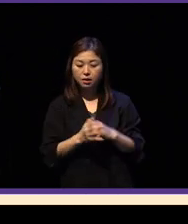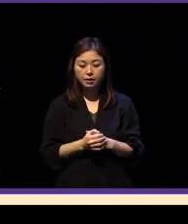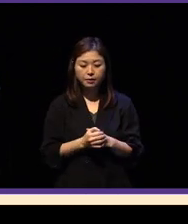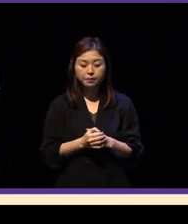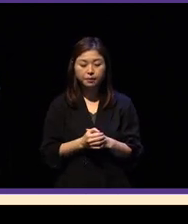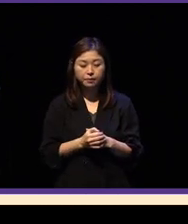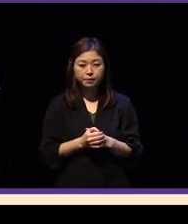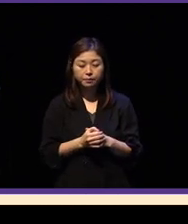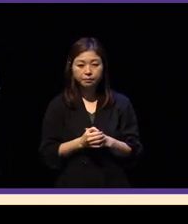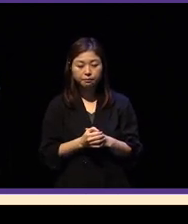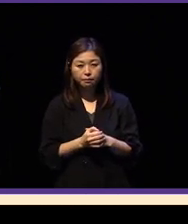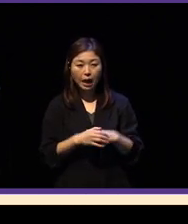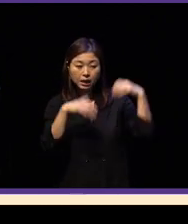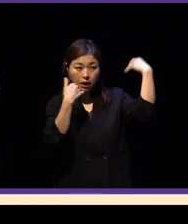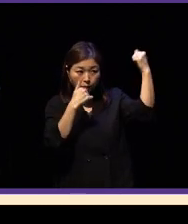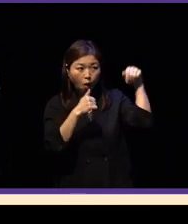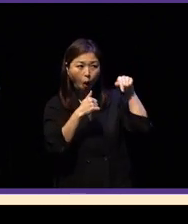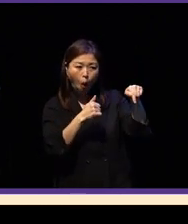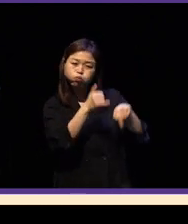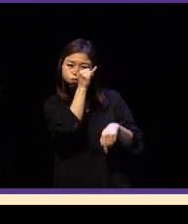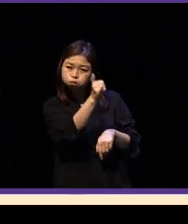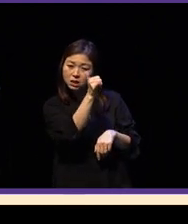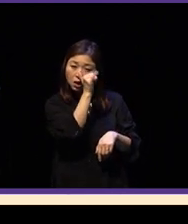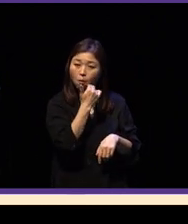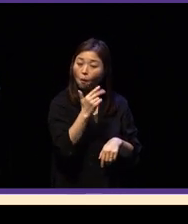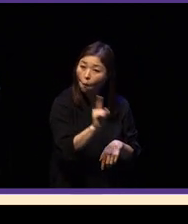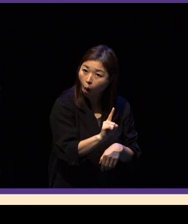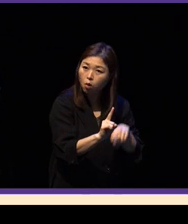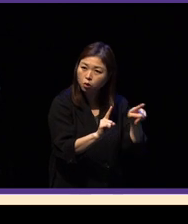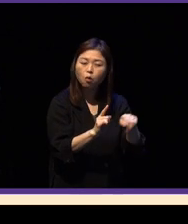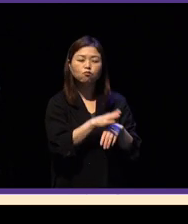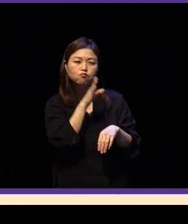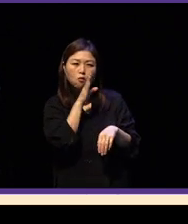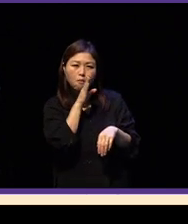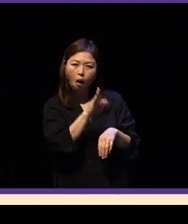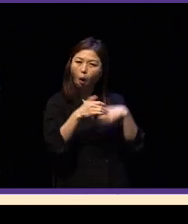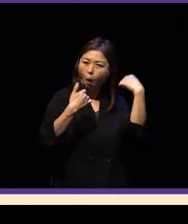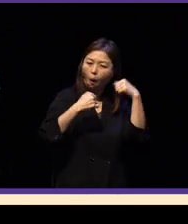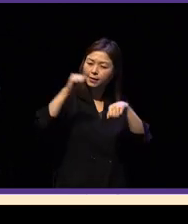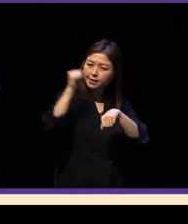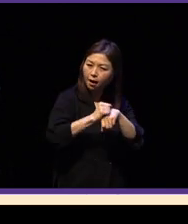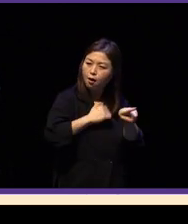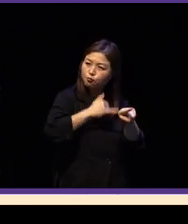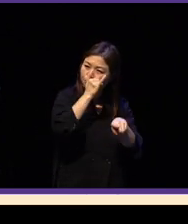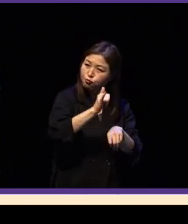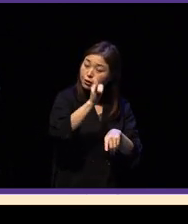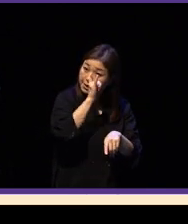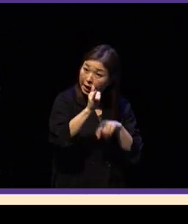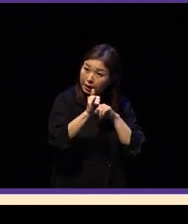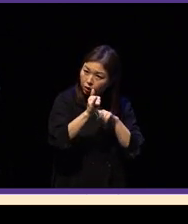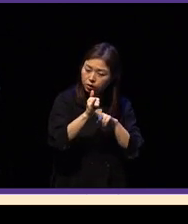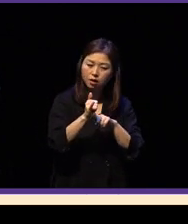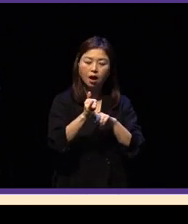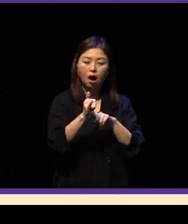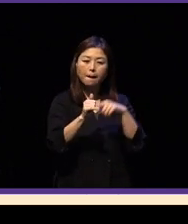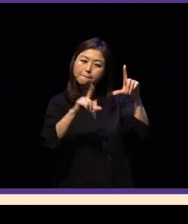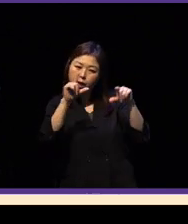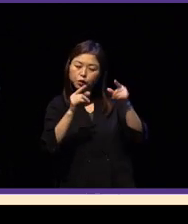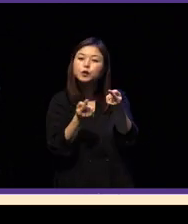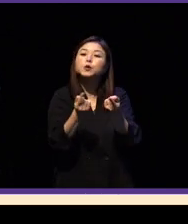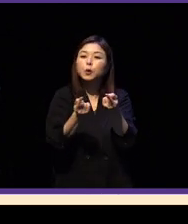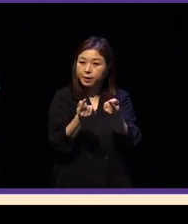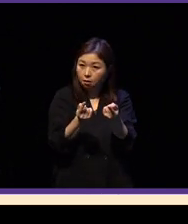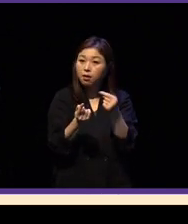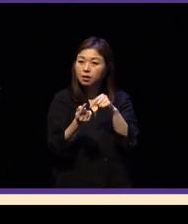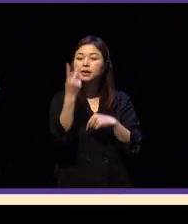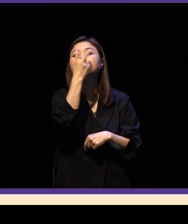그래서 작품성과 실행 역량의 우수성의 비중이 조금씩 조정되어져서 심의가